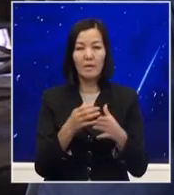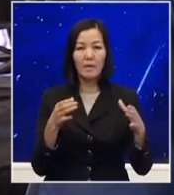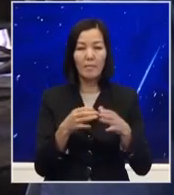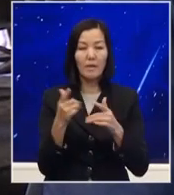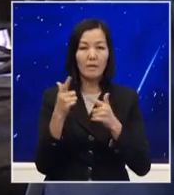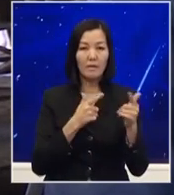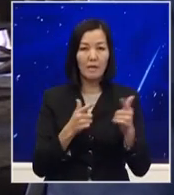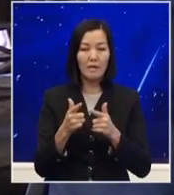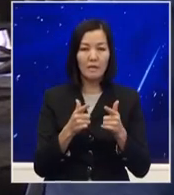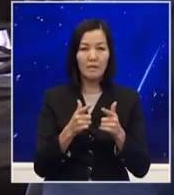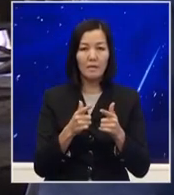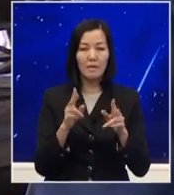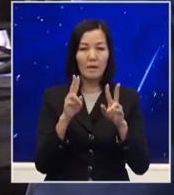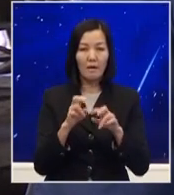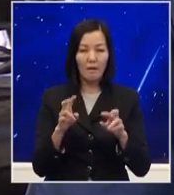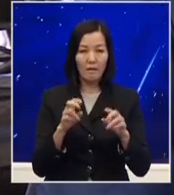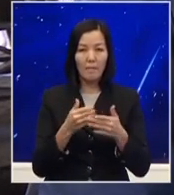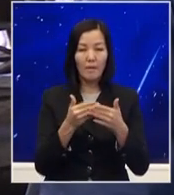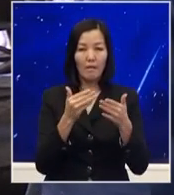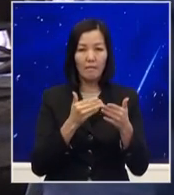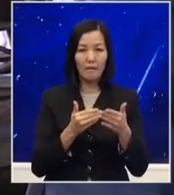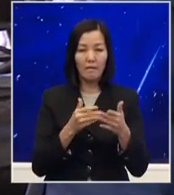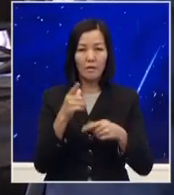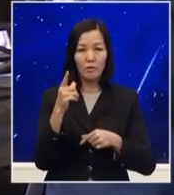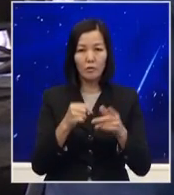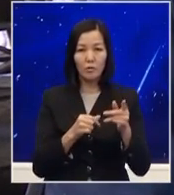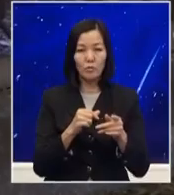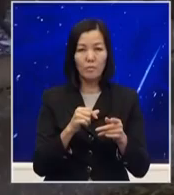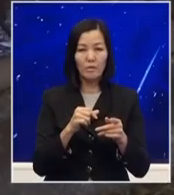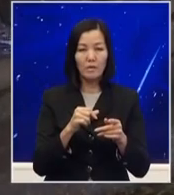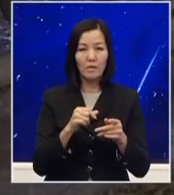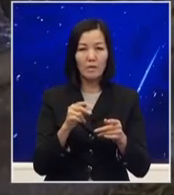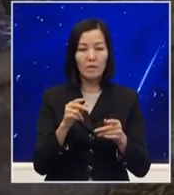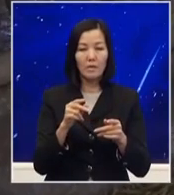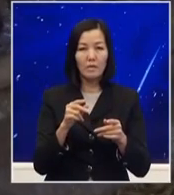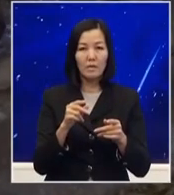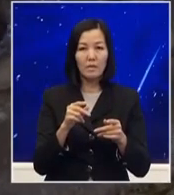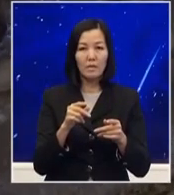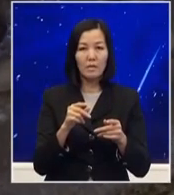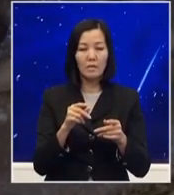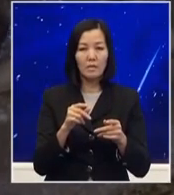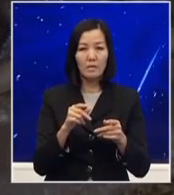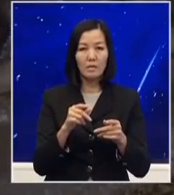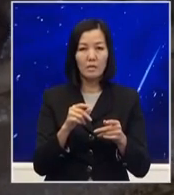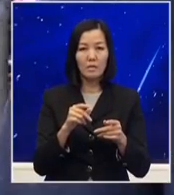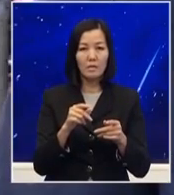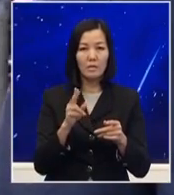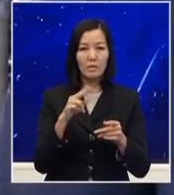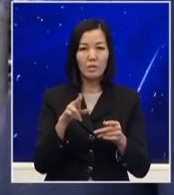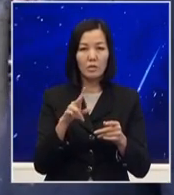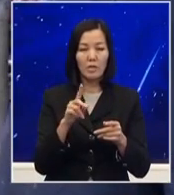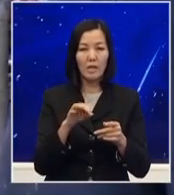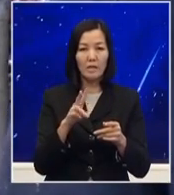дайын. Оларды қараймыз ұрықталар кезінде. Сүтімізді GLC деген компания бар. Соларға алады. Солардан